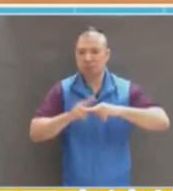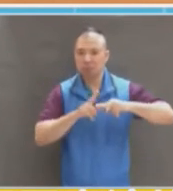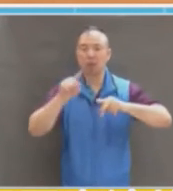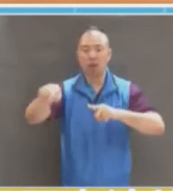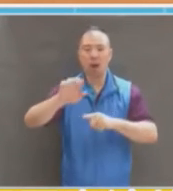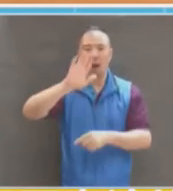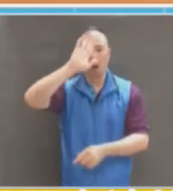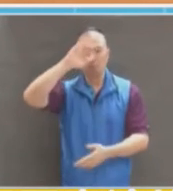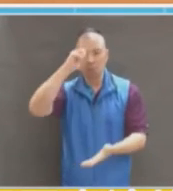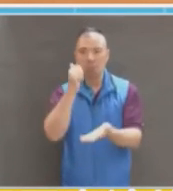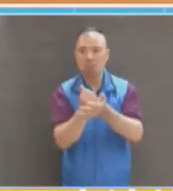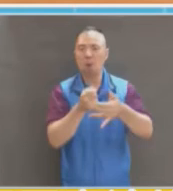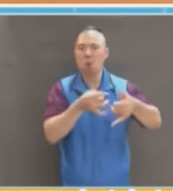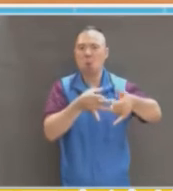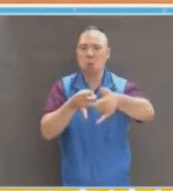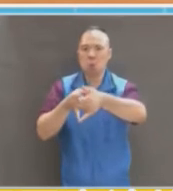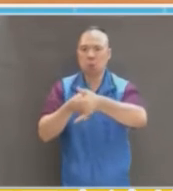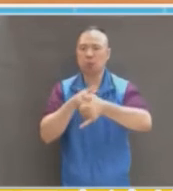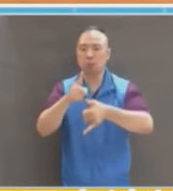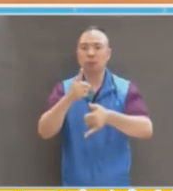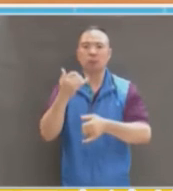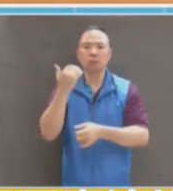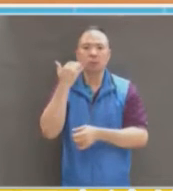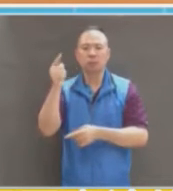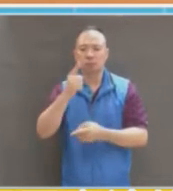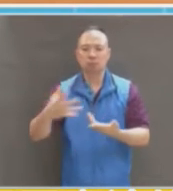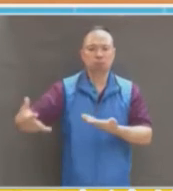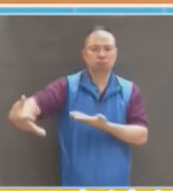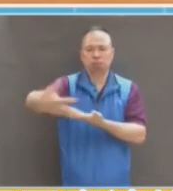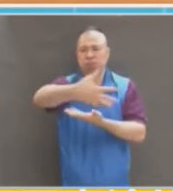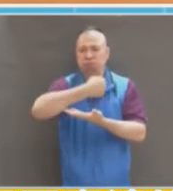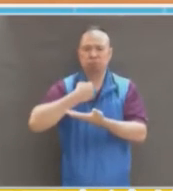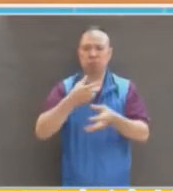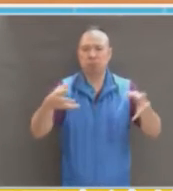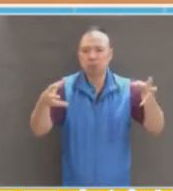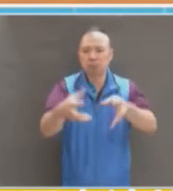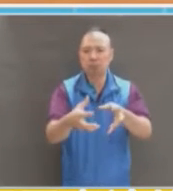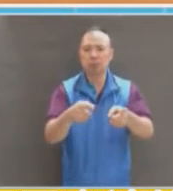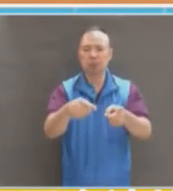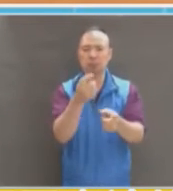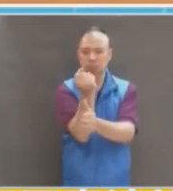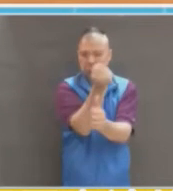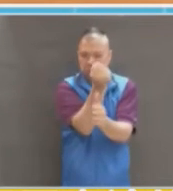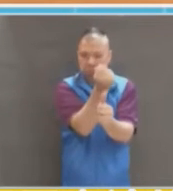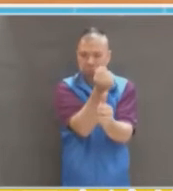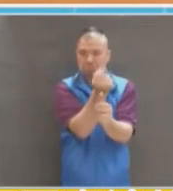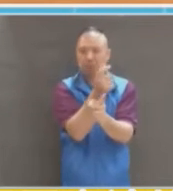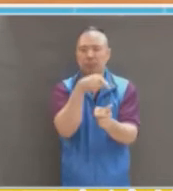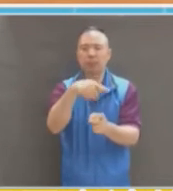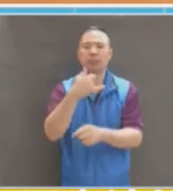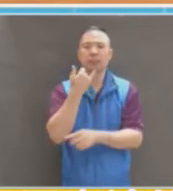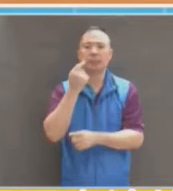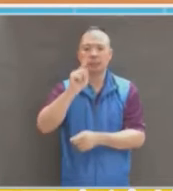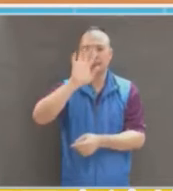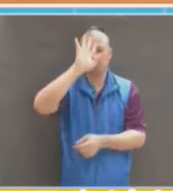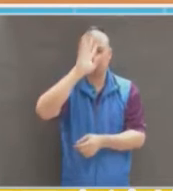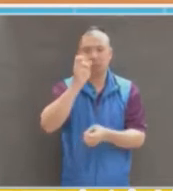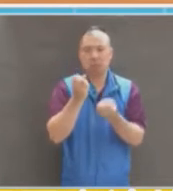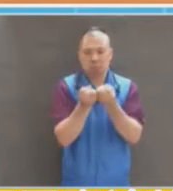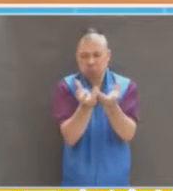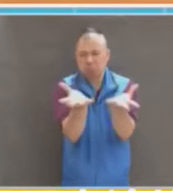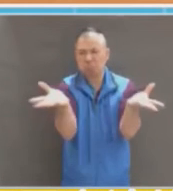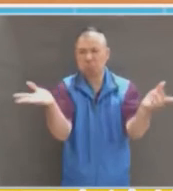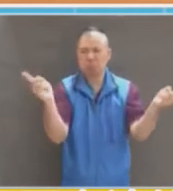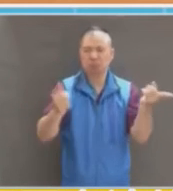民朋友到新北市36处的筛检站，请大家来筛检。